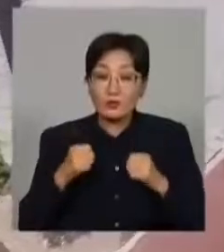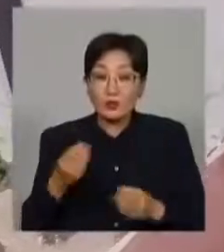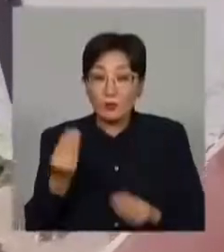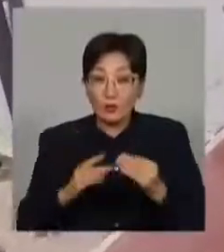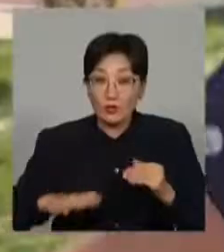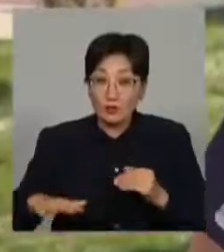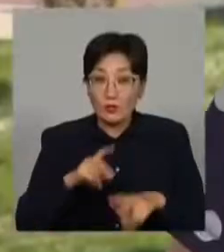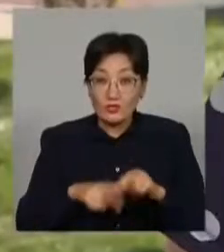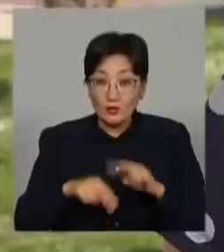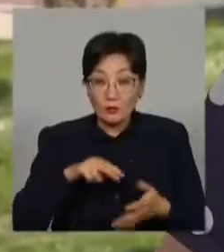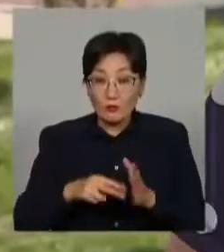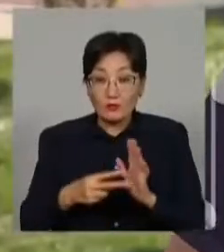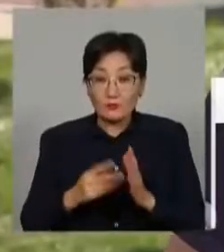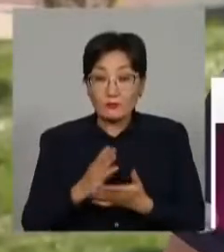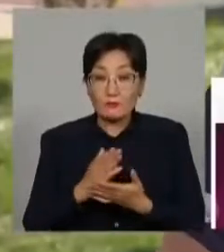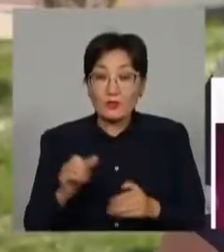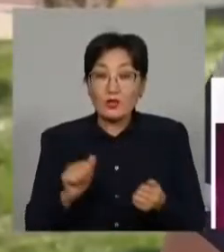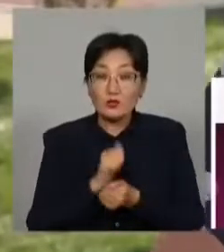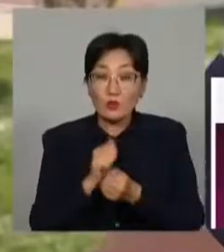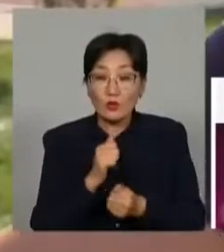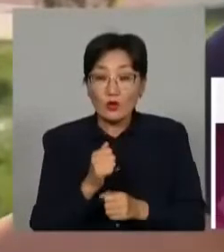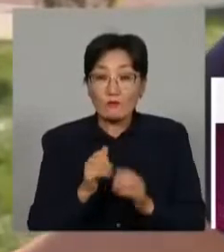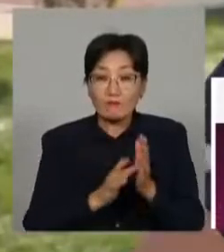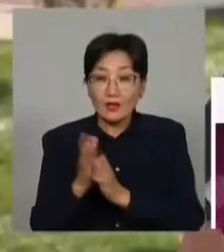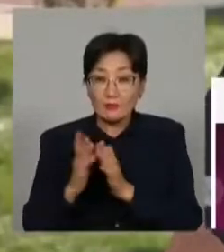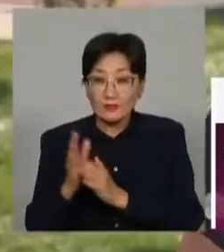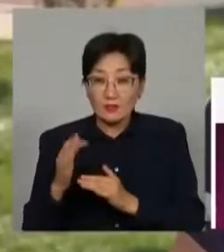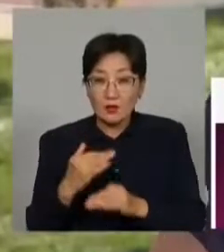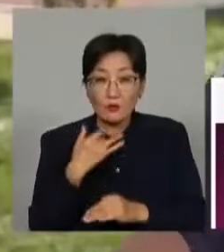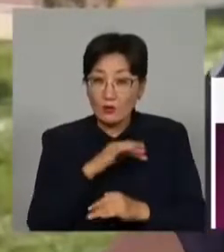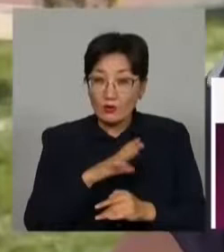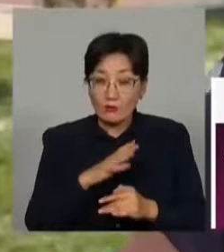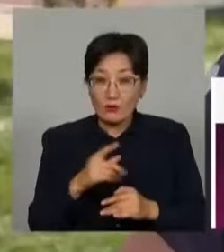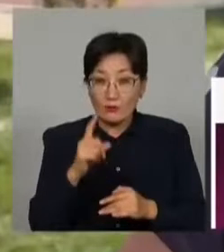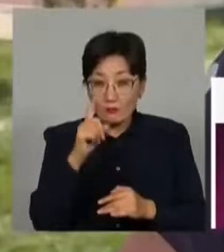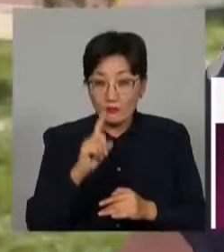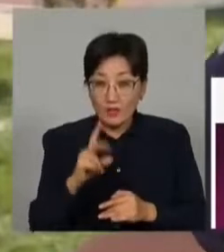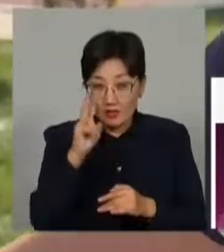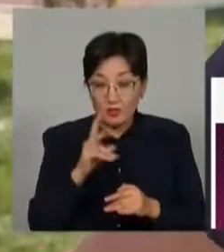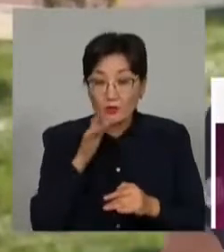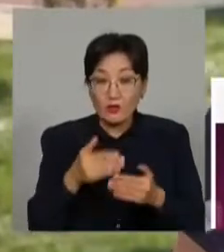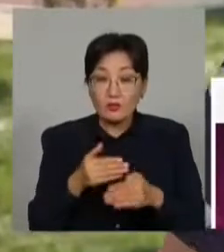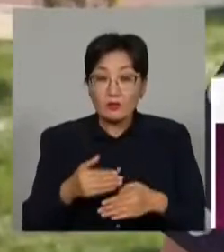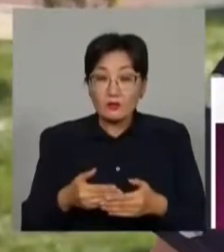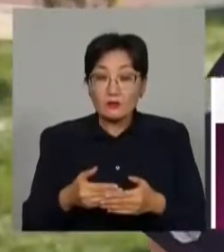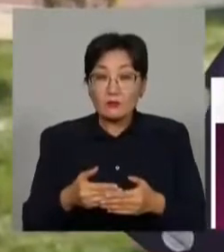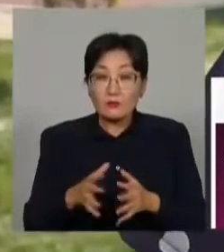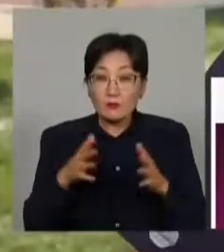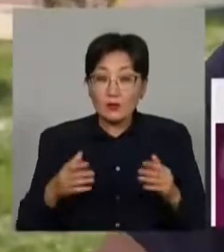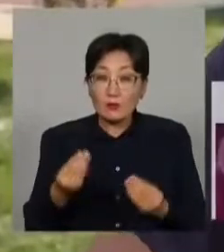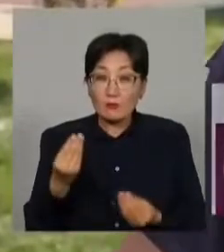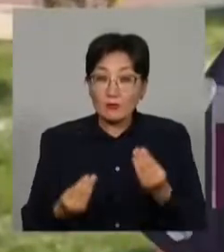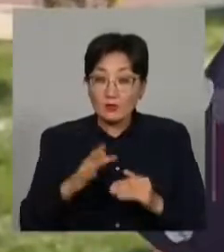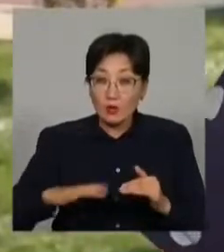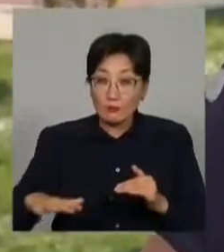алаңы құрылмақ. Қамыстар толып тұрған бұл жерде. Енді осы бір айдан ба, екі айдан ашты. Міне, площадка ашылып,